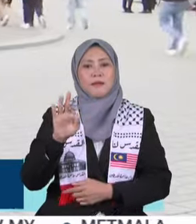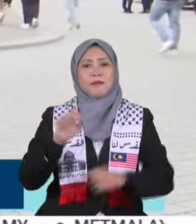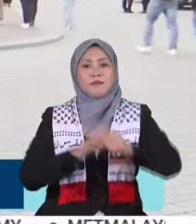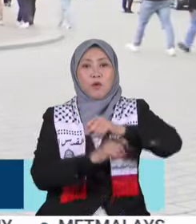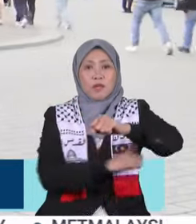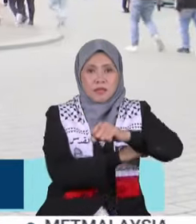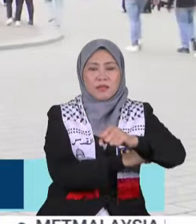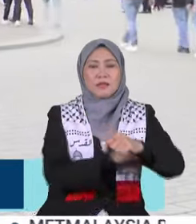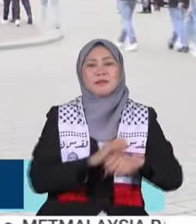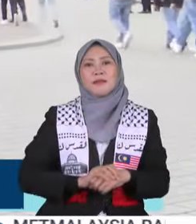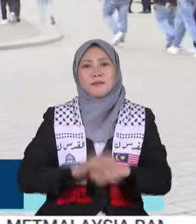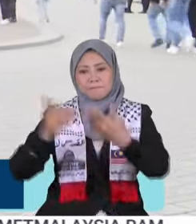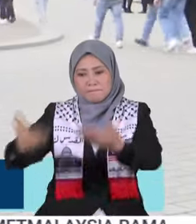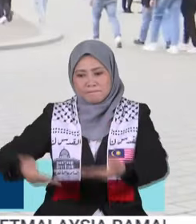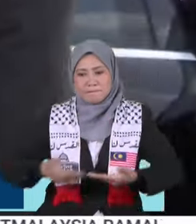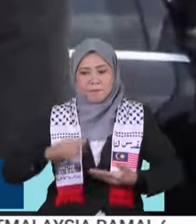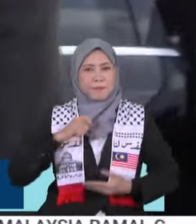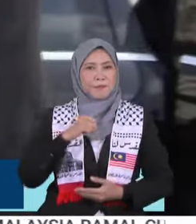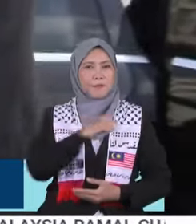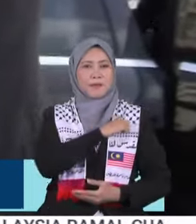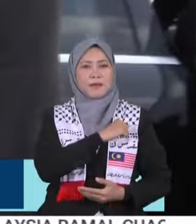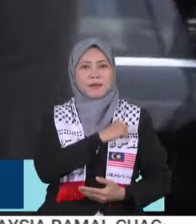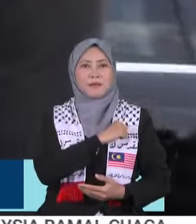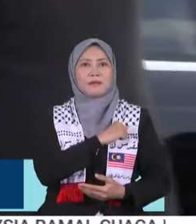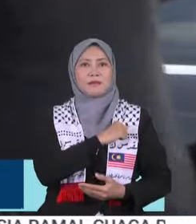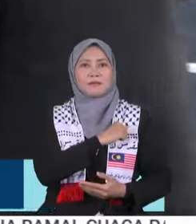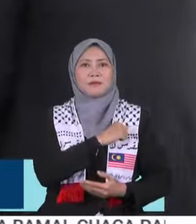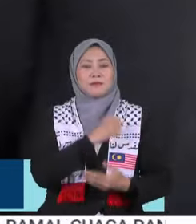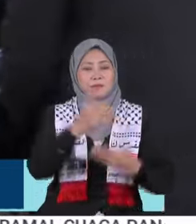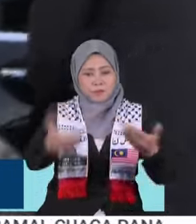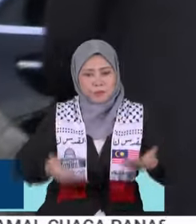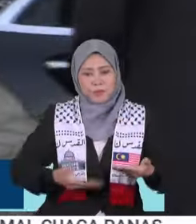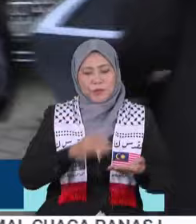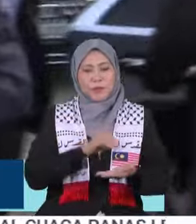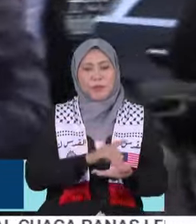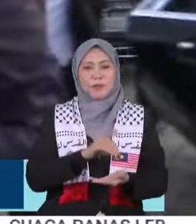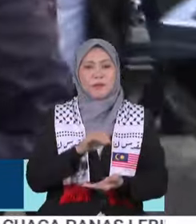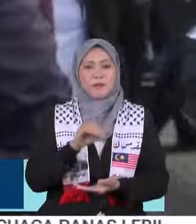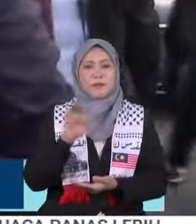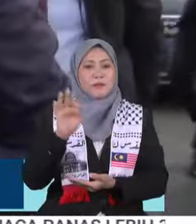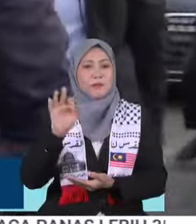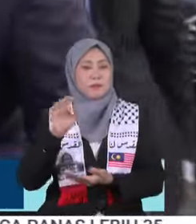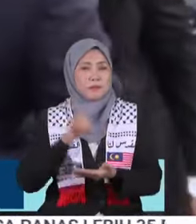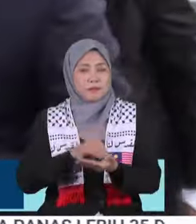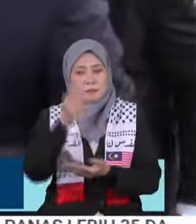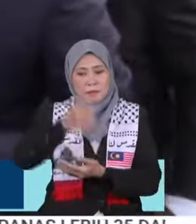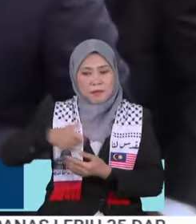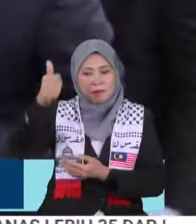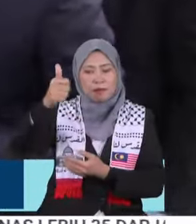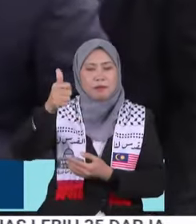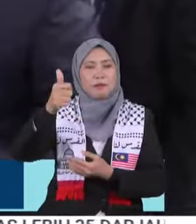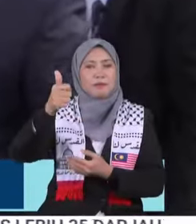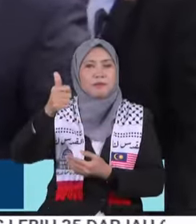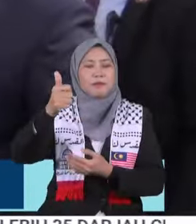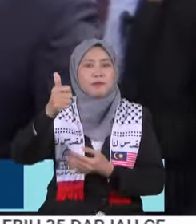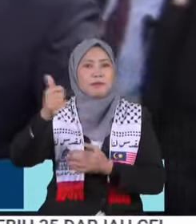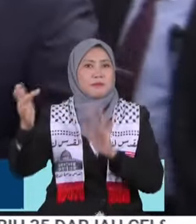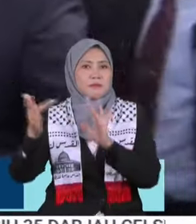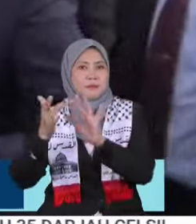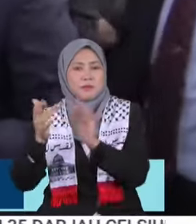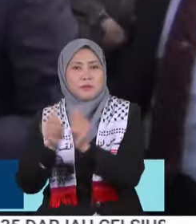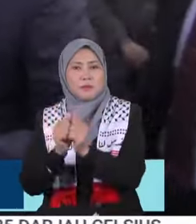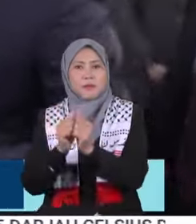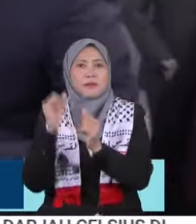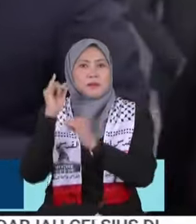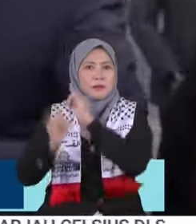Perdana Menteri disambut ahli lembaga eksekutif Körber Foundation, Dr. Thomas Paulsen, dan pengarah eksekutif hubungan antarabangsa